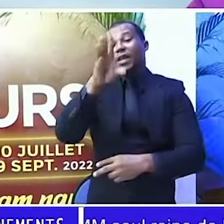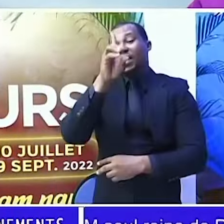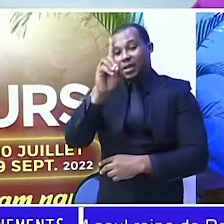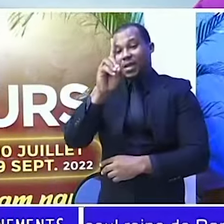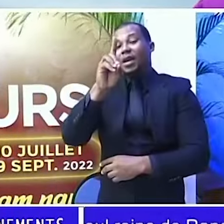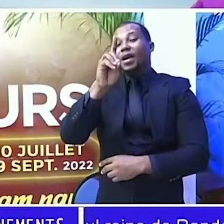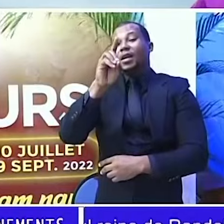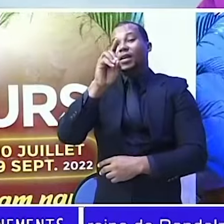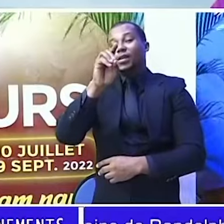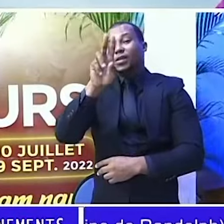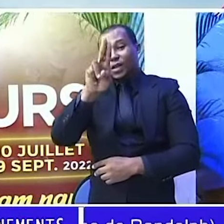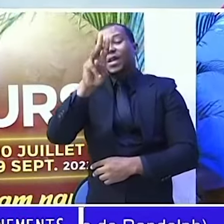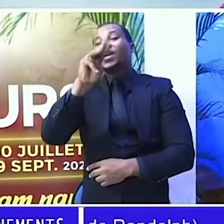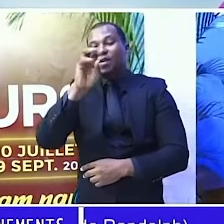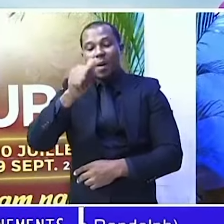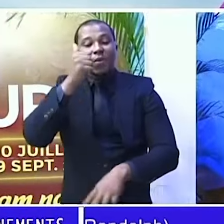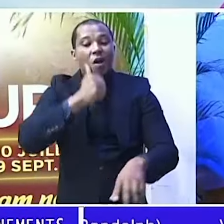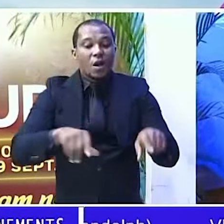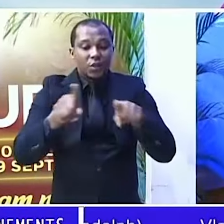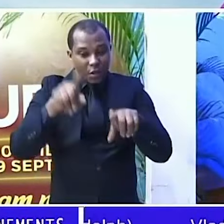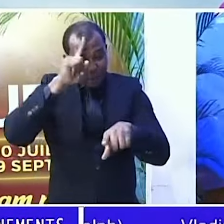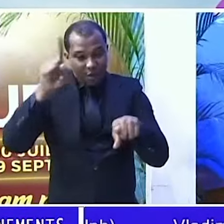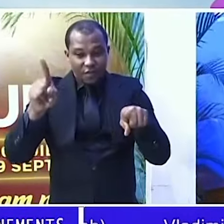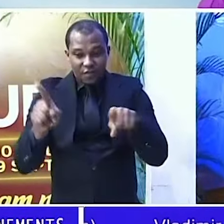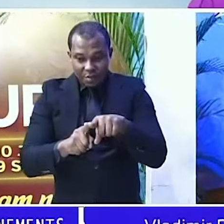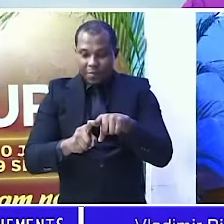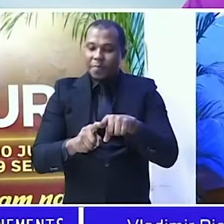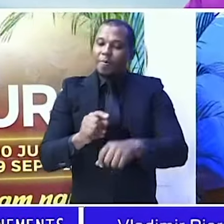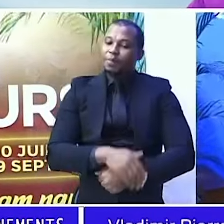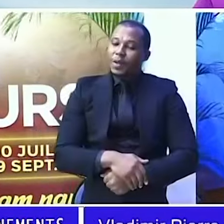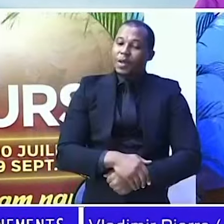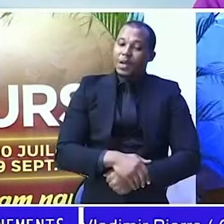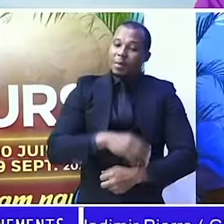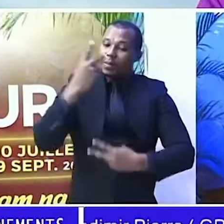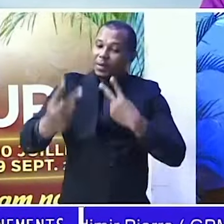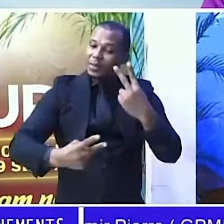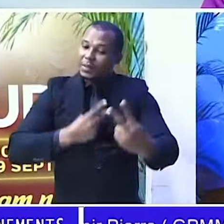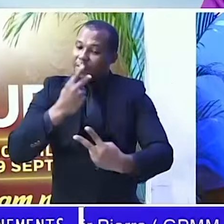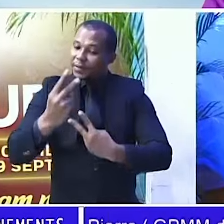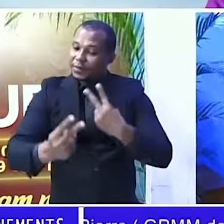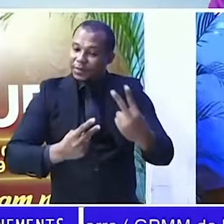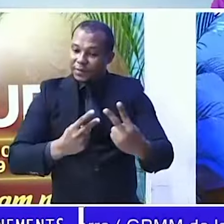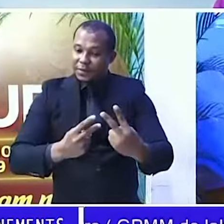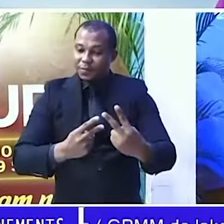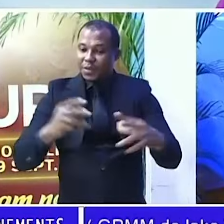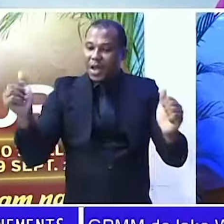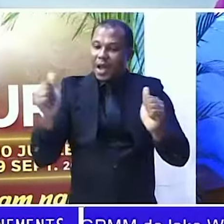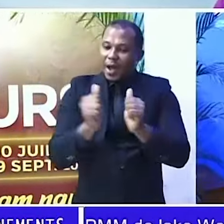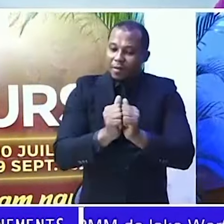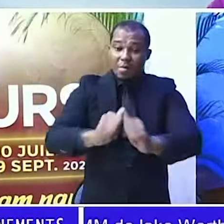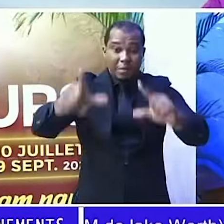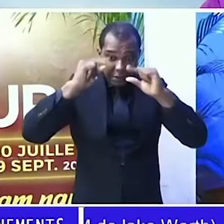Maxime. Moi sorti côté Monseigneur Dumas avec un